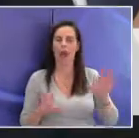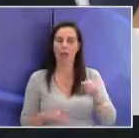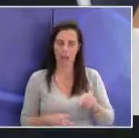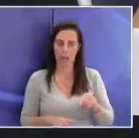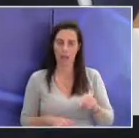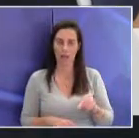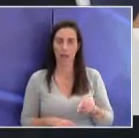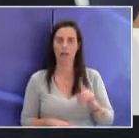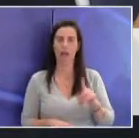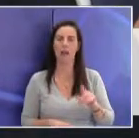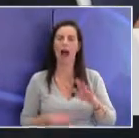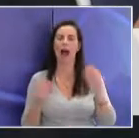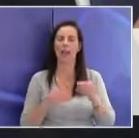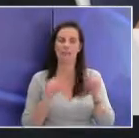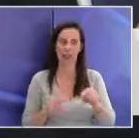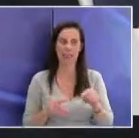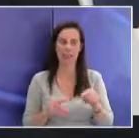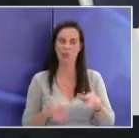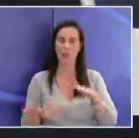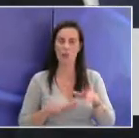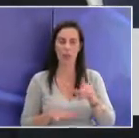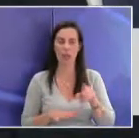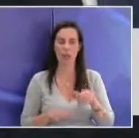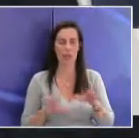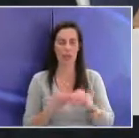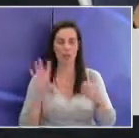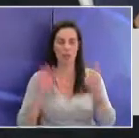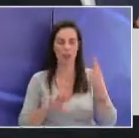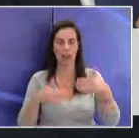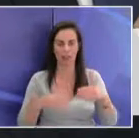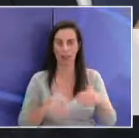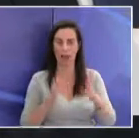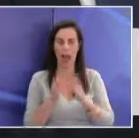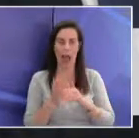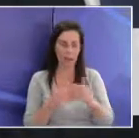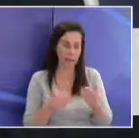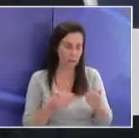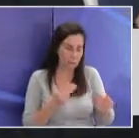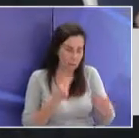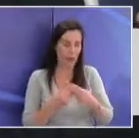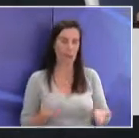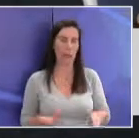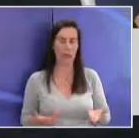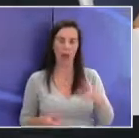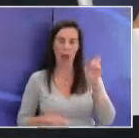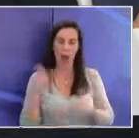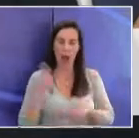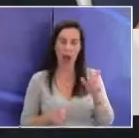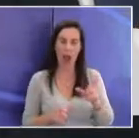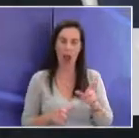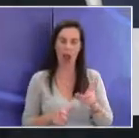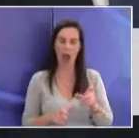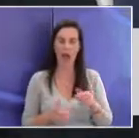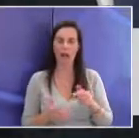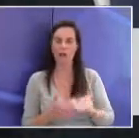הזו. הסוגיה הזו, הסיטואציה שהממשלה היא ב-61, והתאריך מלא מתקדם. ואנשים מקרקרים לו